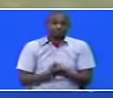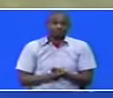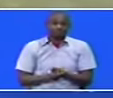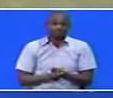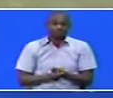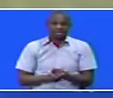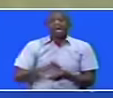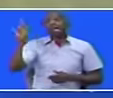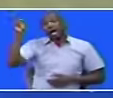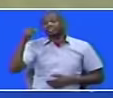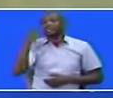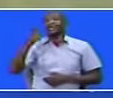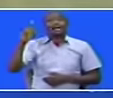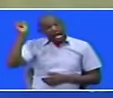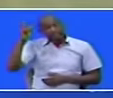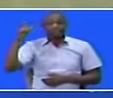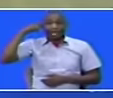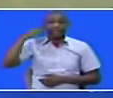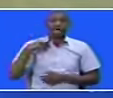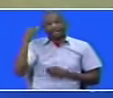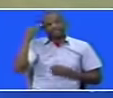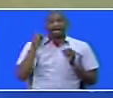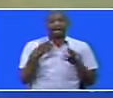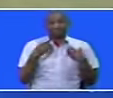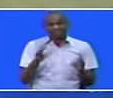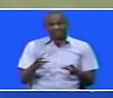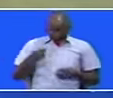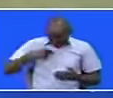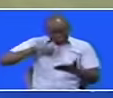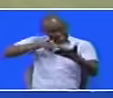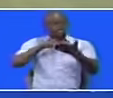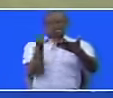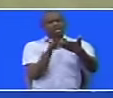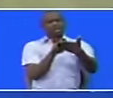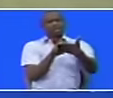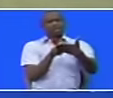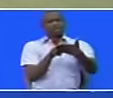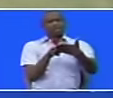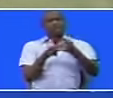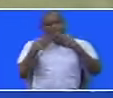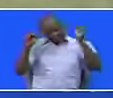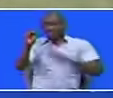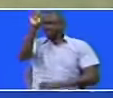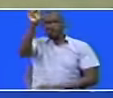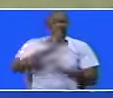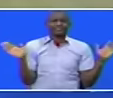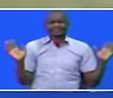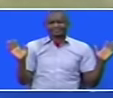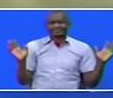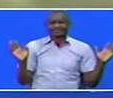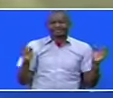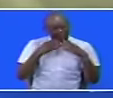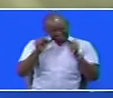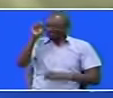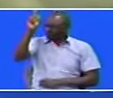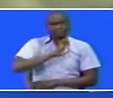Ati KANU hakuna kichwa. Kichwa kani na mimi ninasoma kitu cha Republic of Kenya. President ni moja, one at a